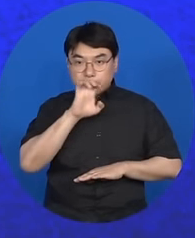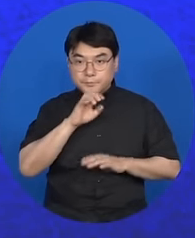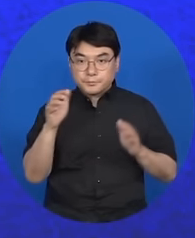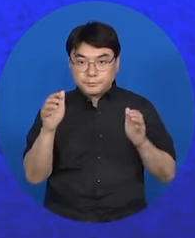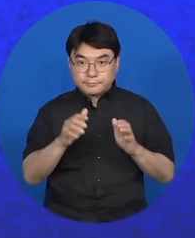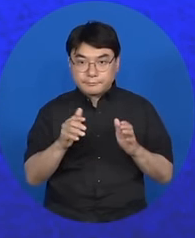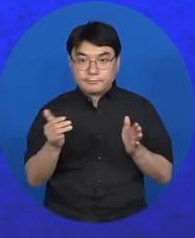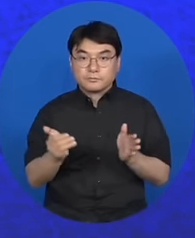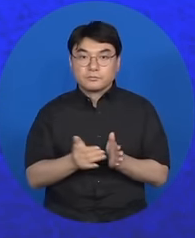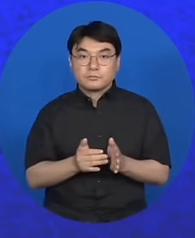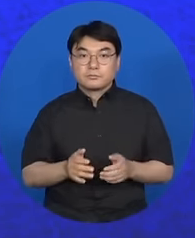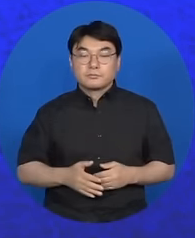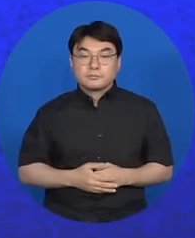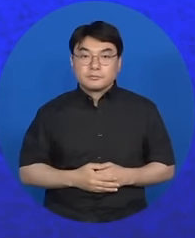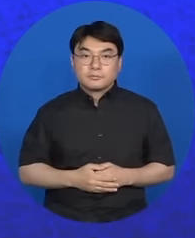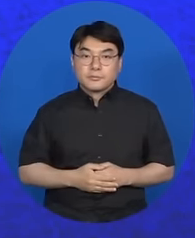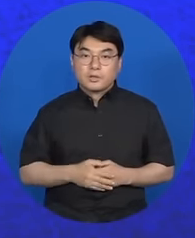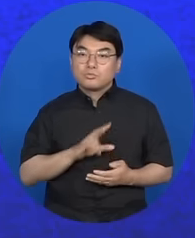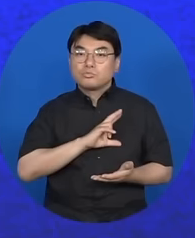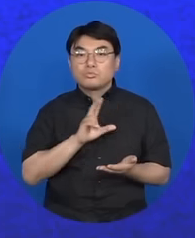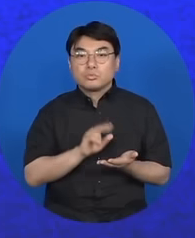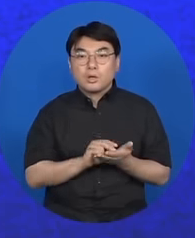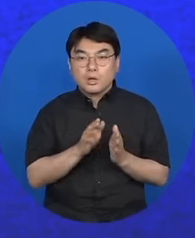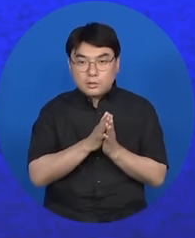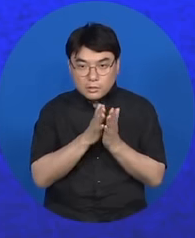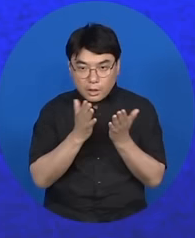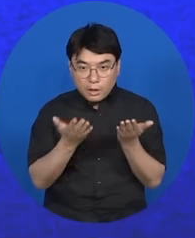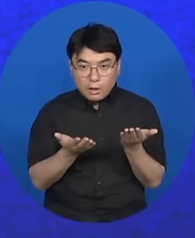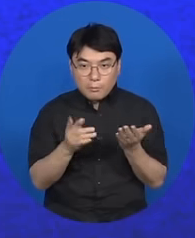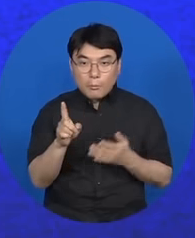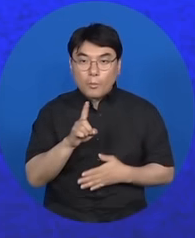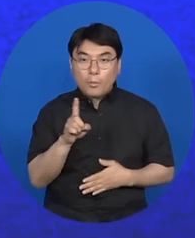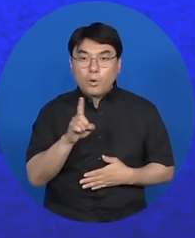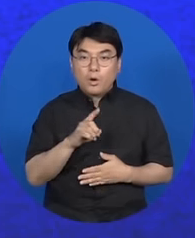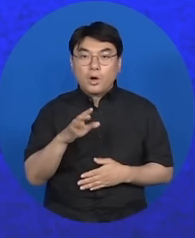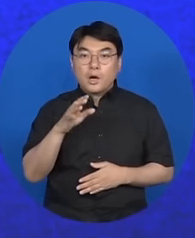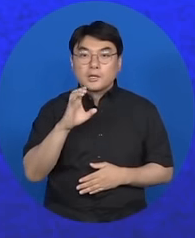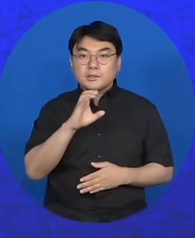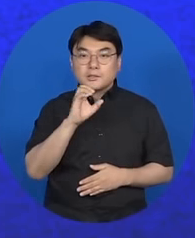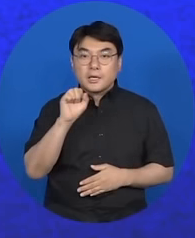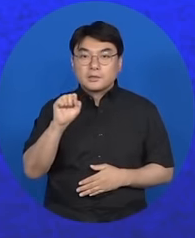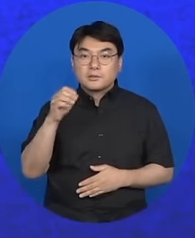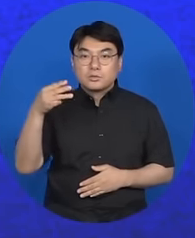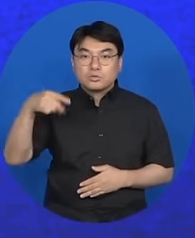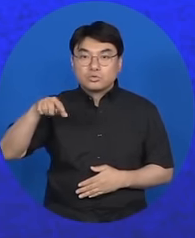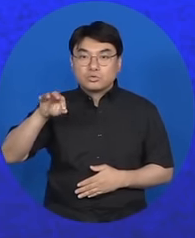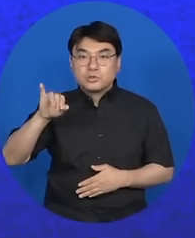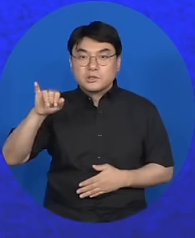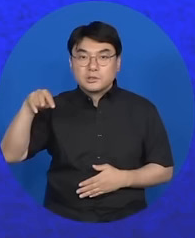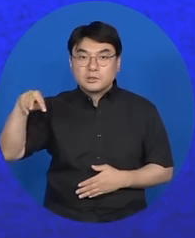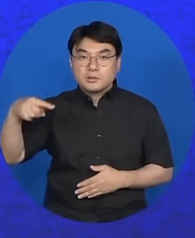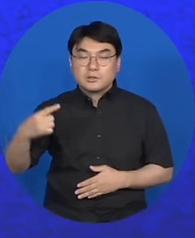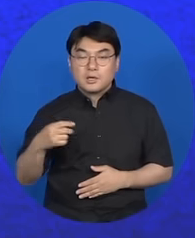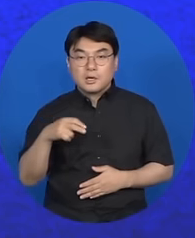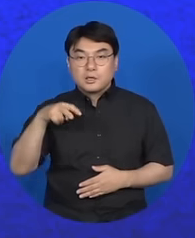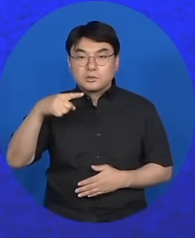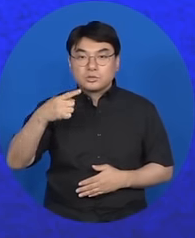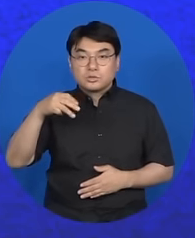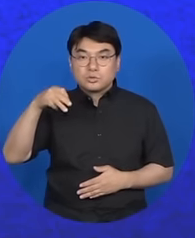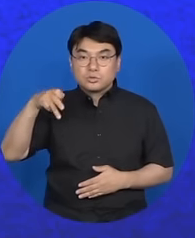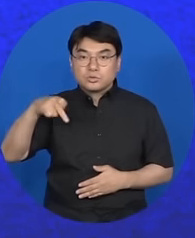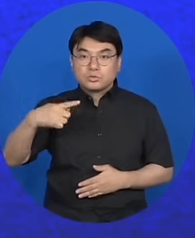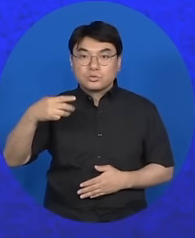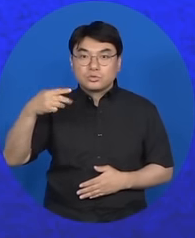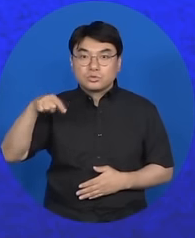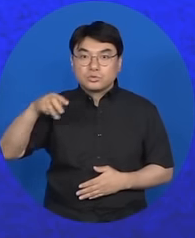이번 수련회에 주제도서가 있었는데 그 책은 C.S. 루이스가 지은 스크루테이프의 편지라는